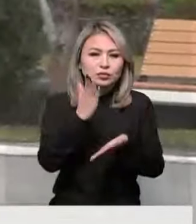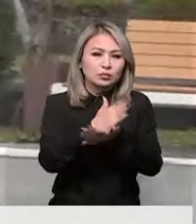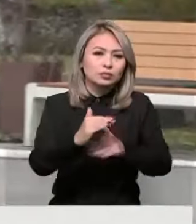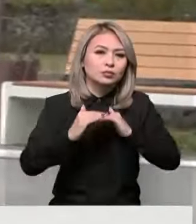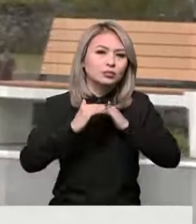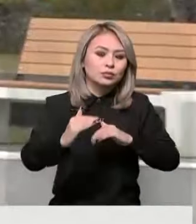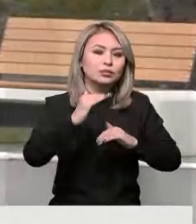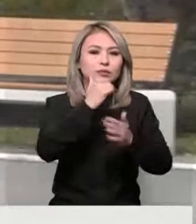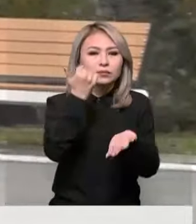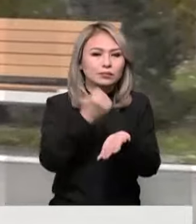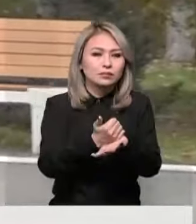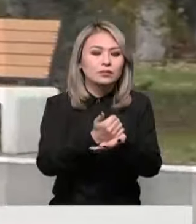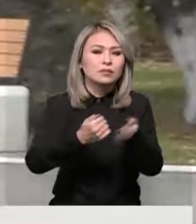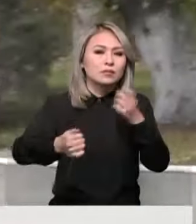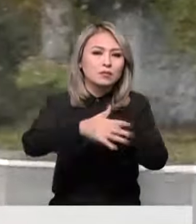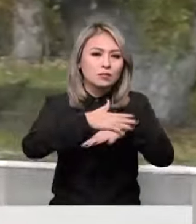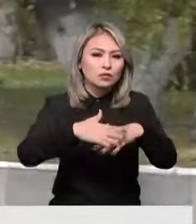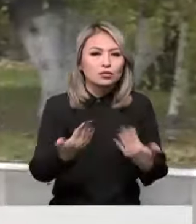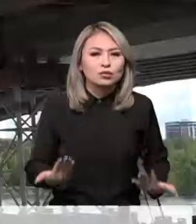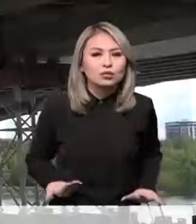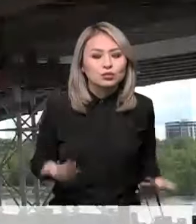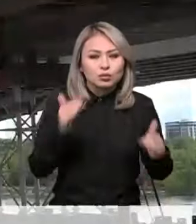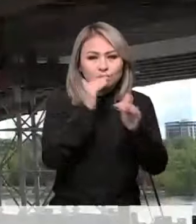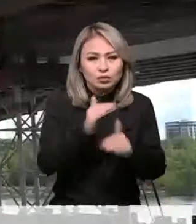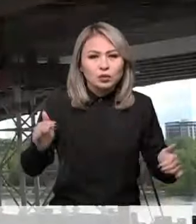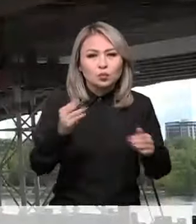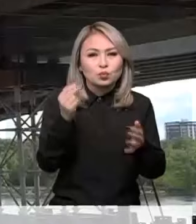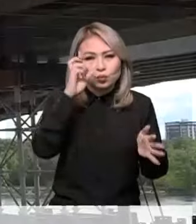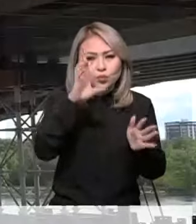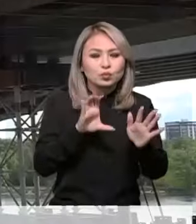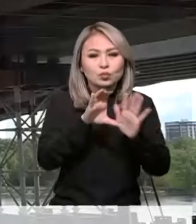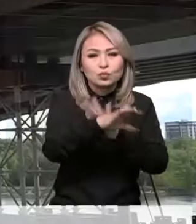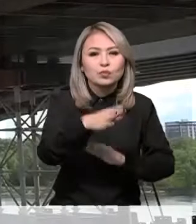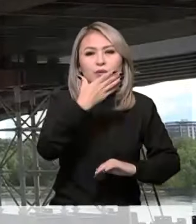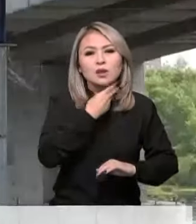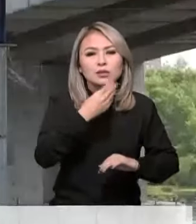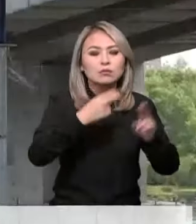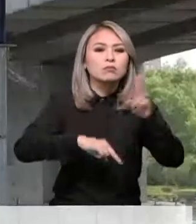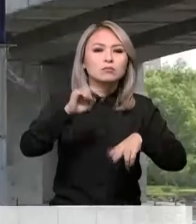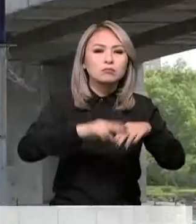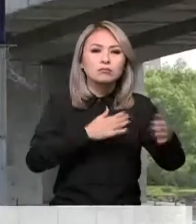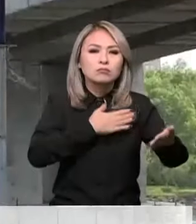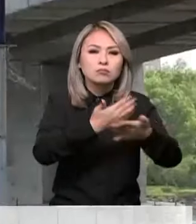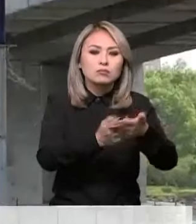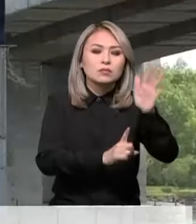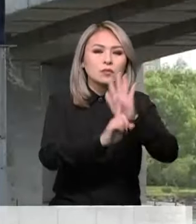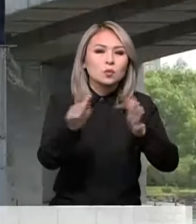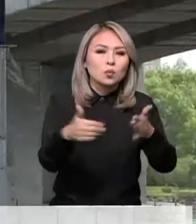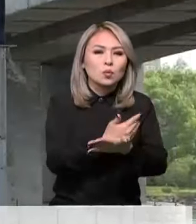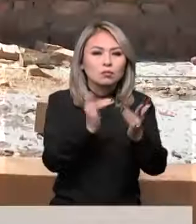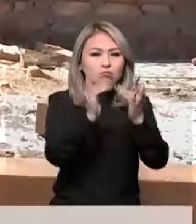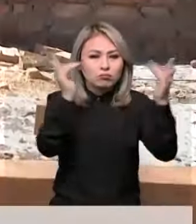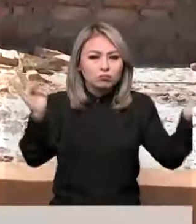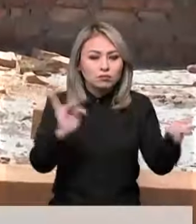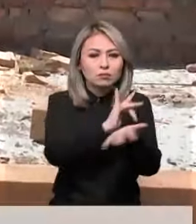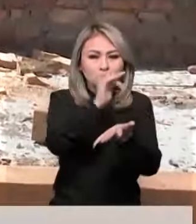тыныштық қой. Ең бастысы халқымыз тыныштық өмір сүріп жатыр. Бюджетке қаржы түскенде Семейде құрылыс қыза түсті. Қазір жаңа көпір салынып жатыр.